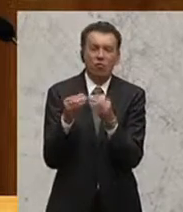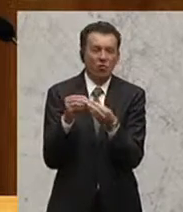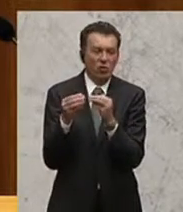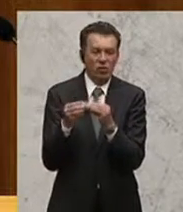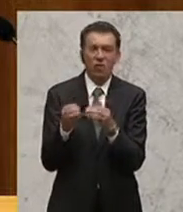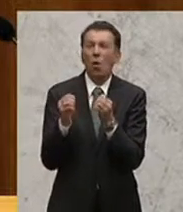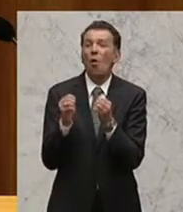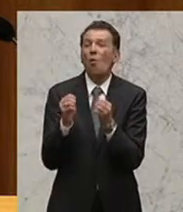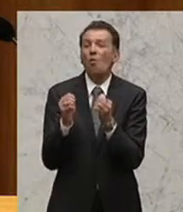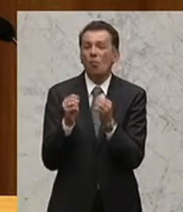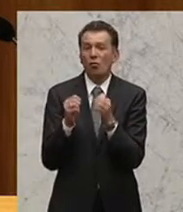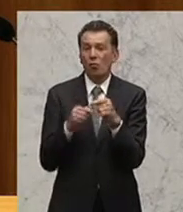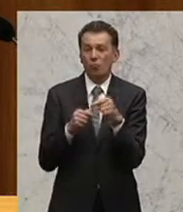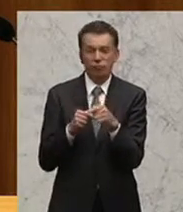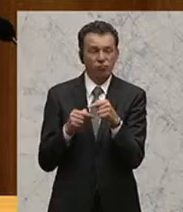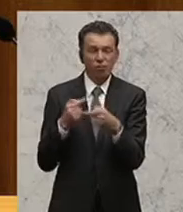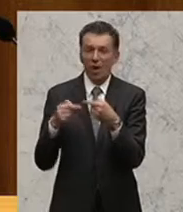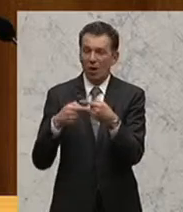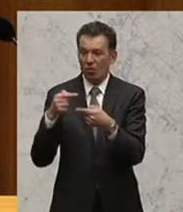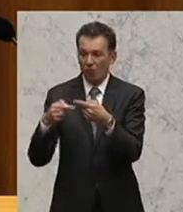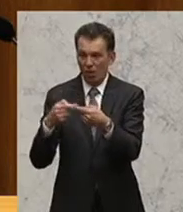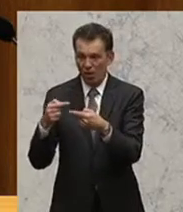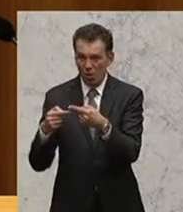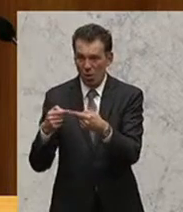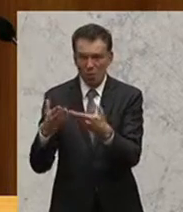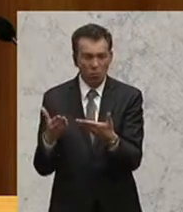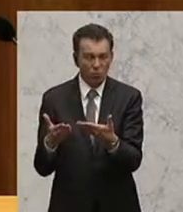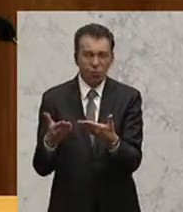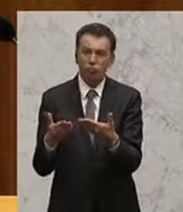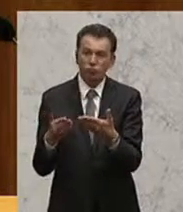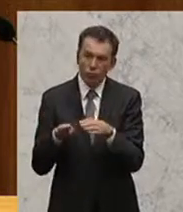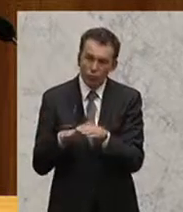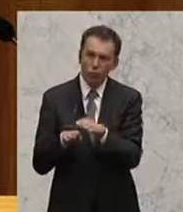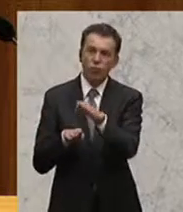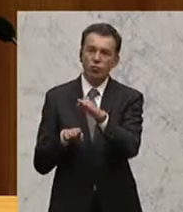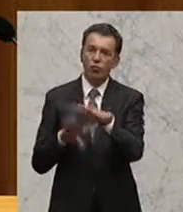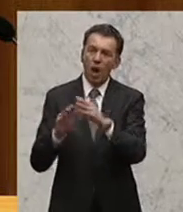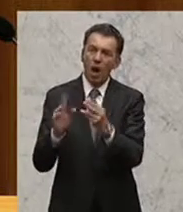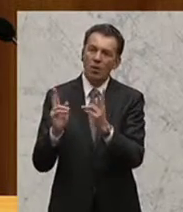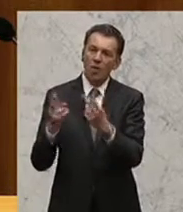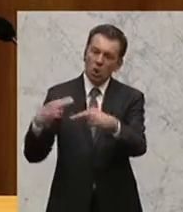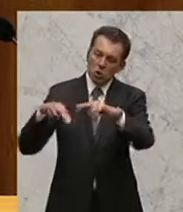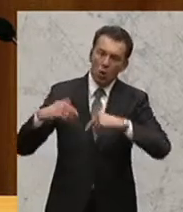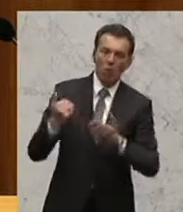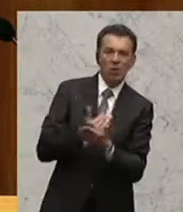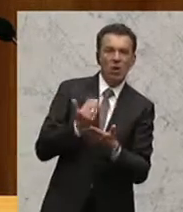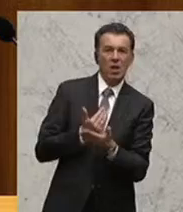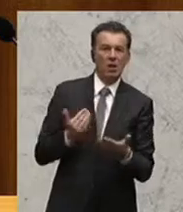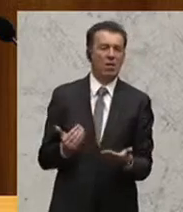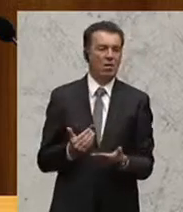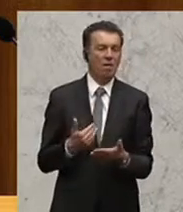nämlich in der Hoffnung, dass es so eine derartige Entwicklung in der nächsten Zeit geben wird, dass man das alles rückverdienen kann, was man